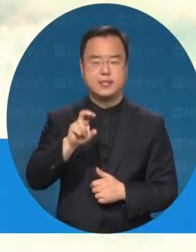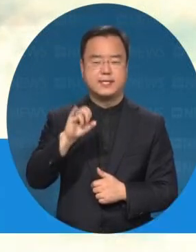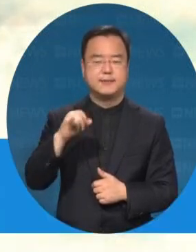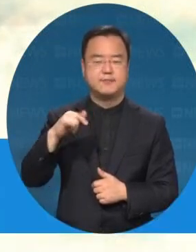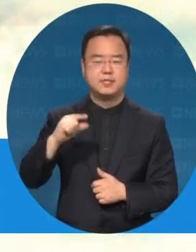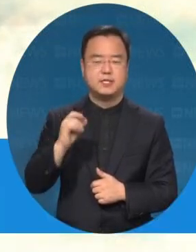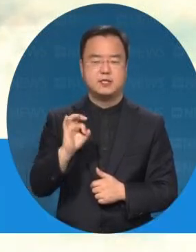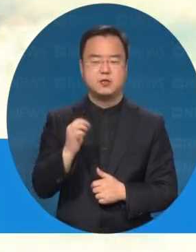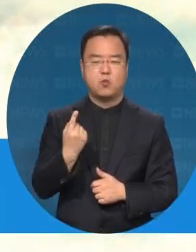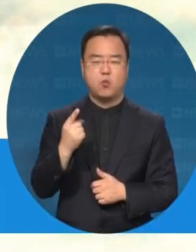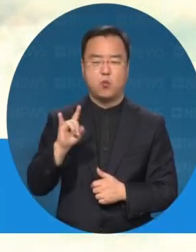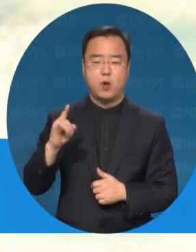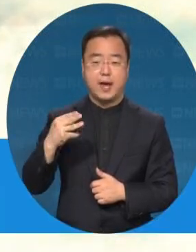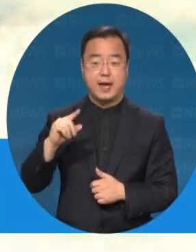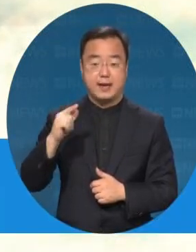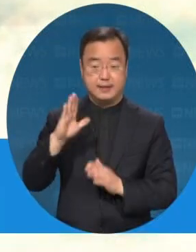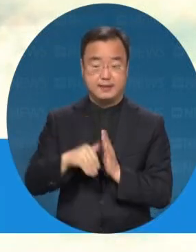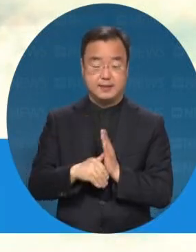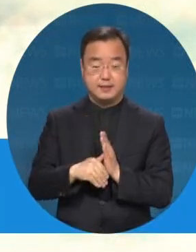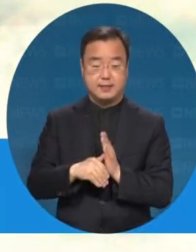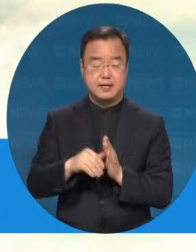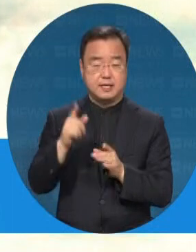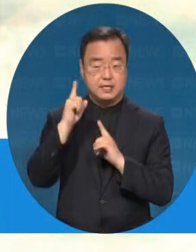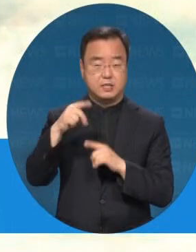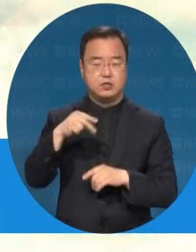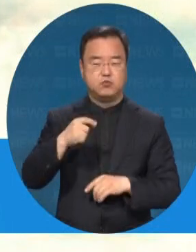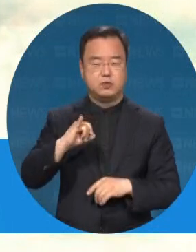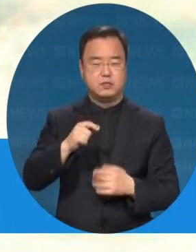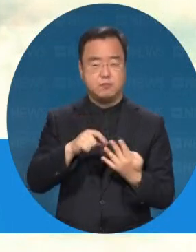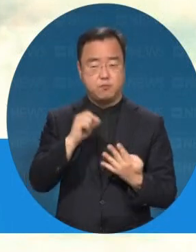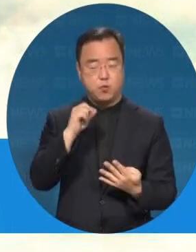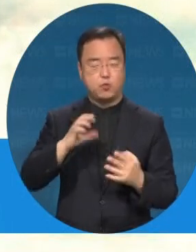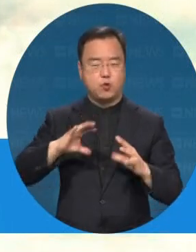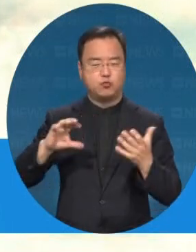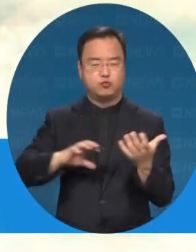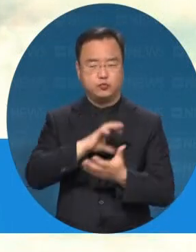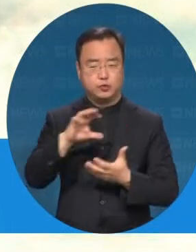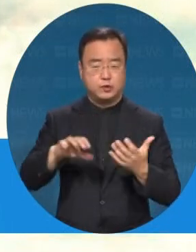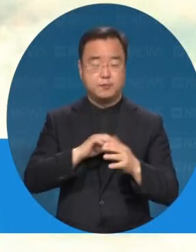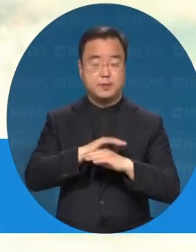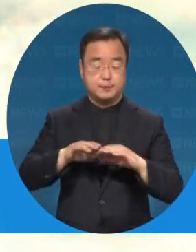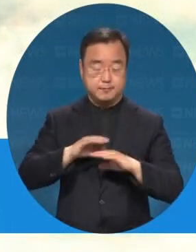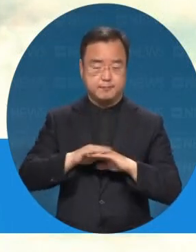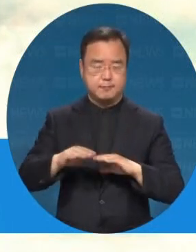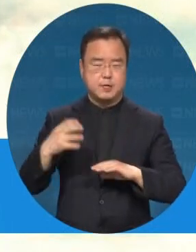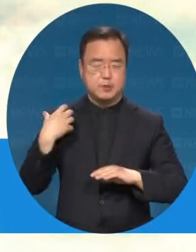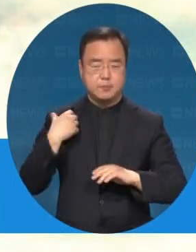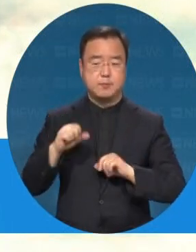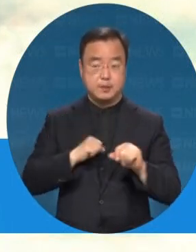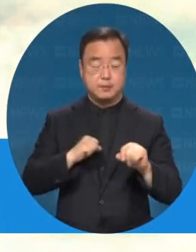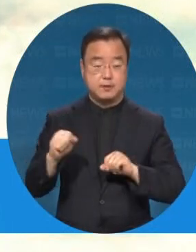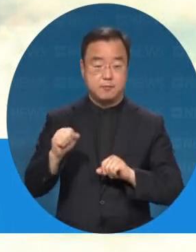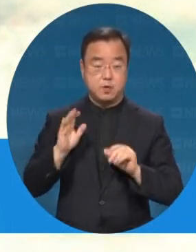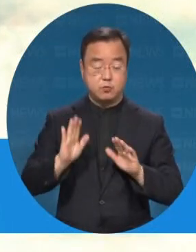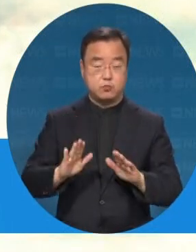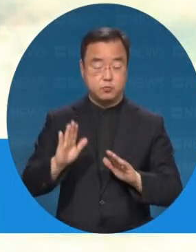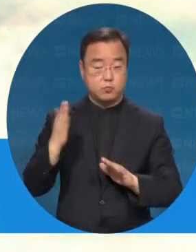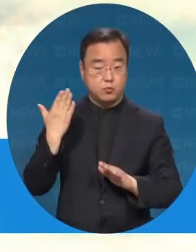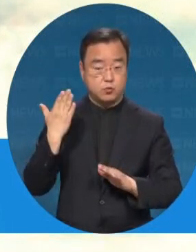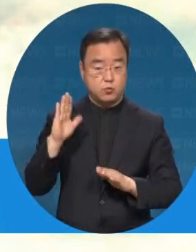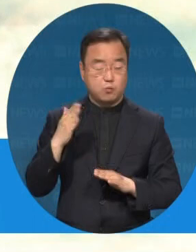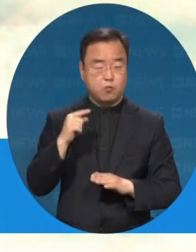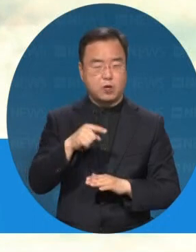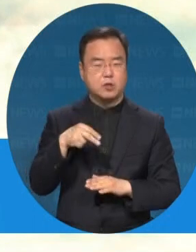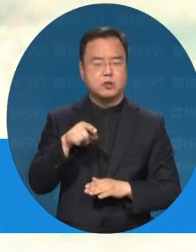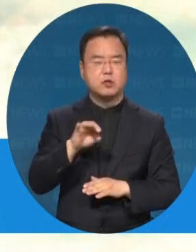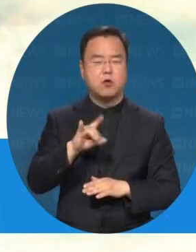발탁하고 국난을 수습하는데 크게 기여했던 인물입니다 최근 유성룡 선생의 삶을 담은 영문 전기가 나와서